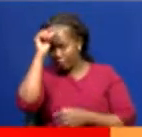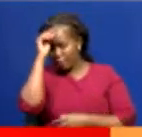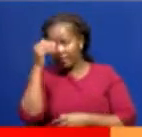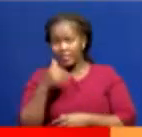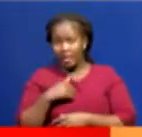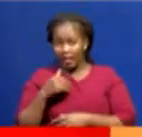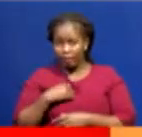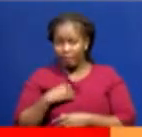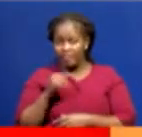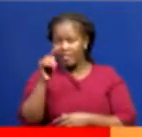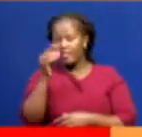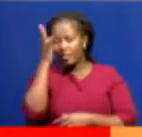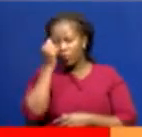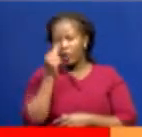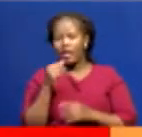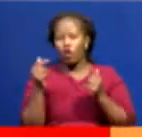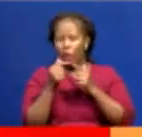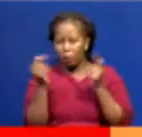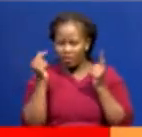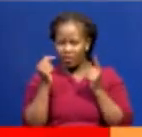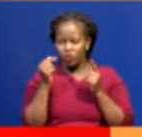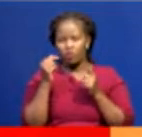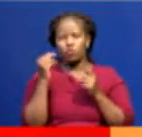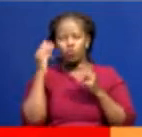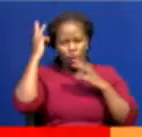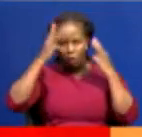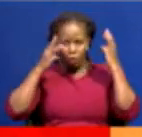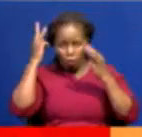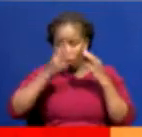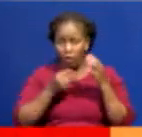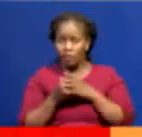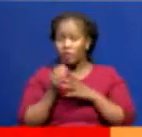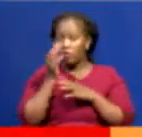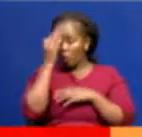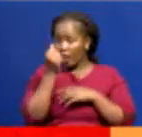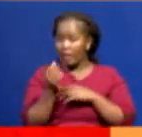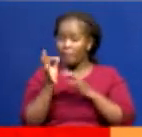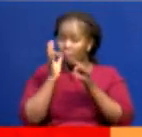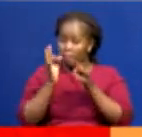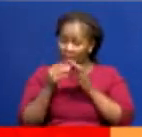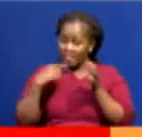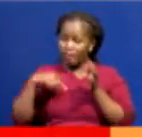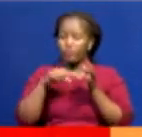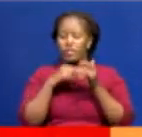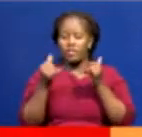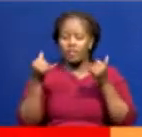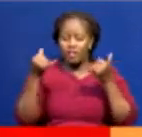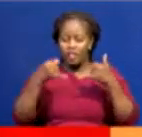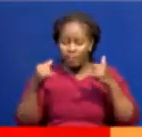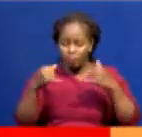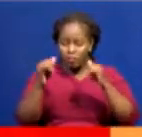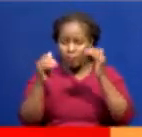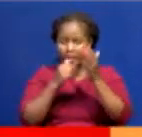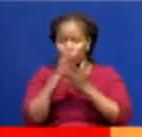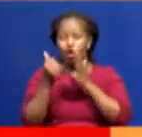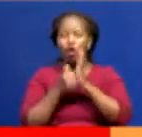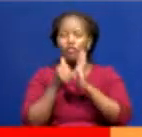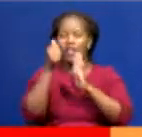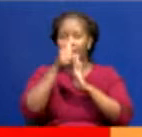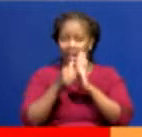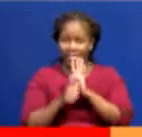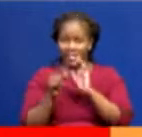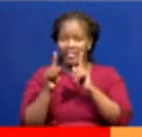ndio inawatatiza wapinzani. Wanajua kwamba wakitupa nafasi ya kufanya hizo miradi na